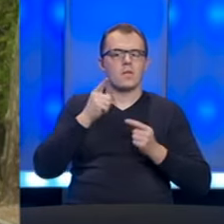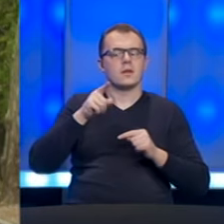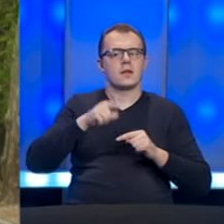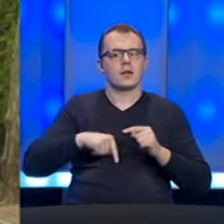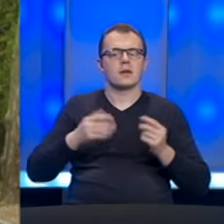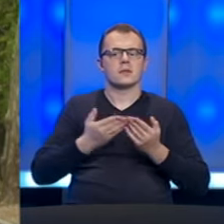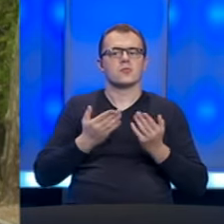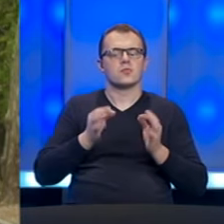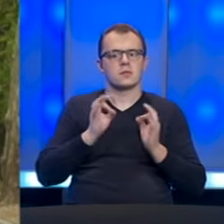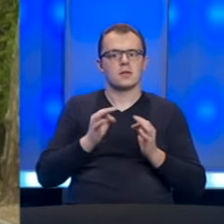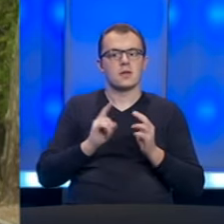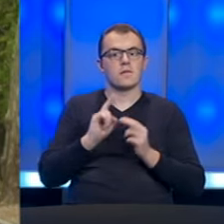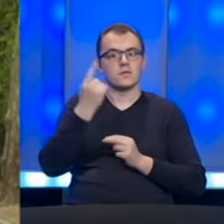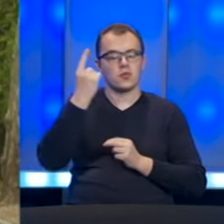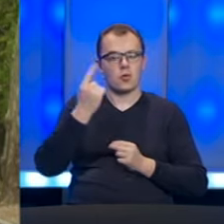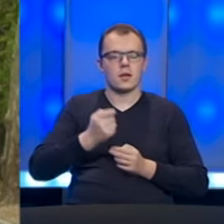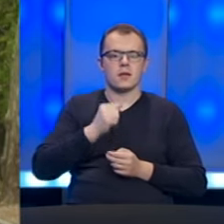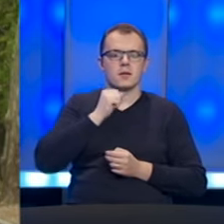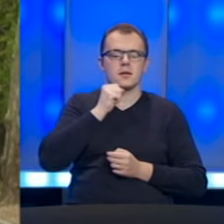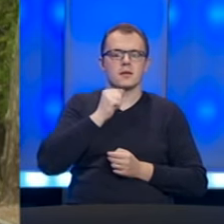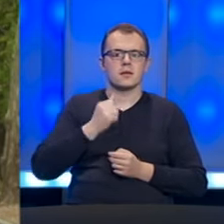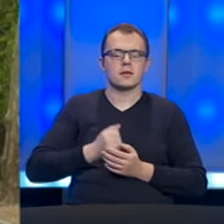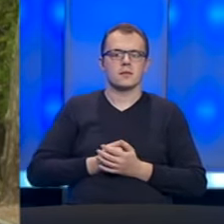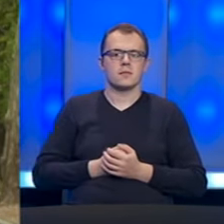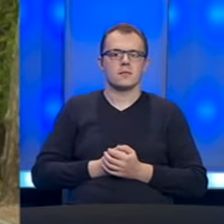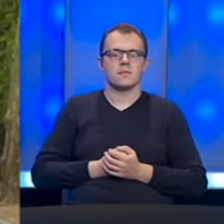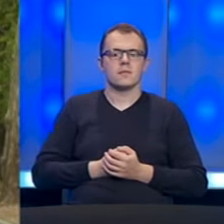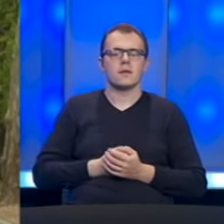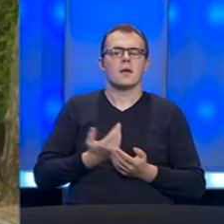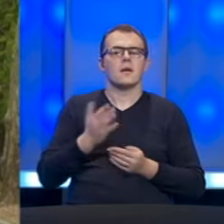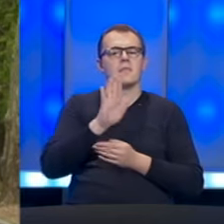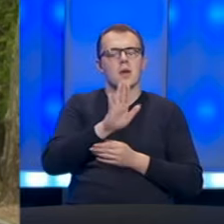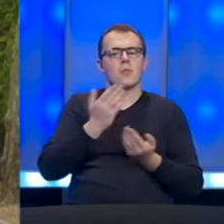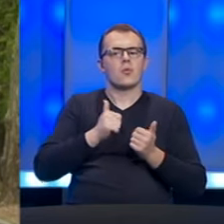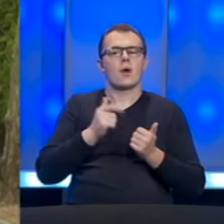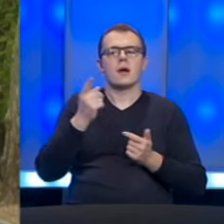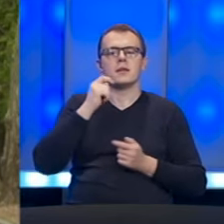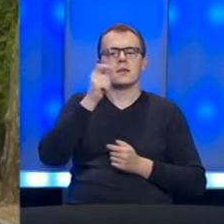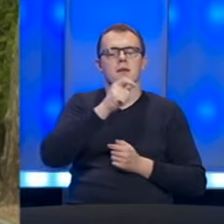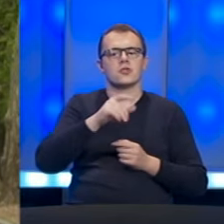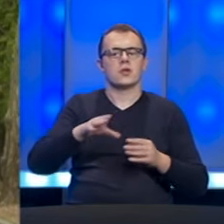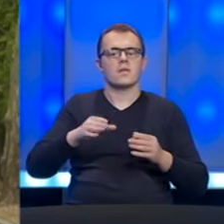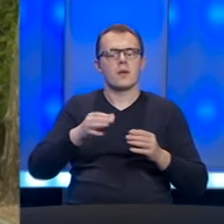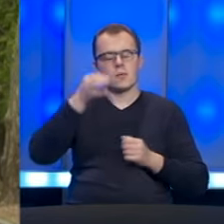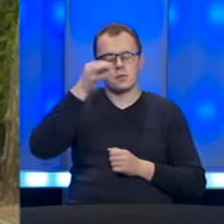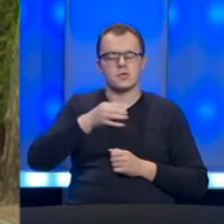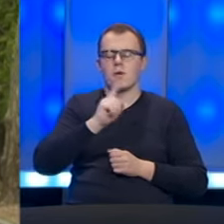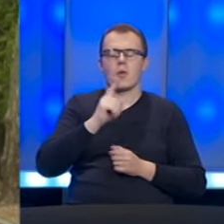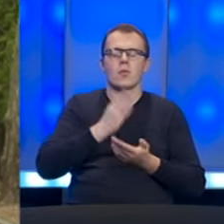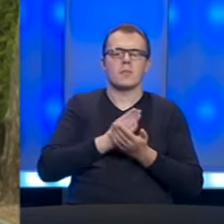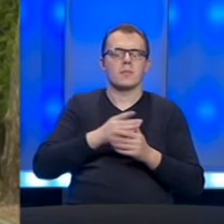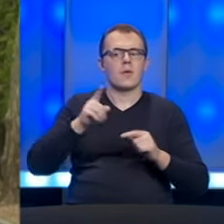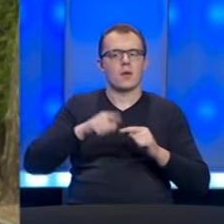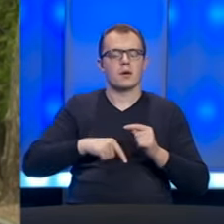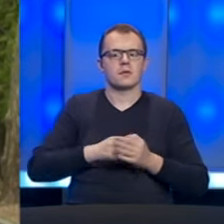su zaista visoke i preporuka je da se građani pridržavaju kako bi izbjegli sankcije. Ovo